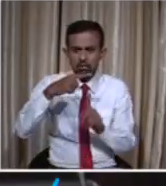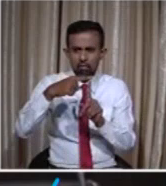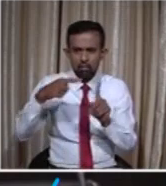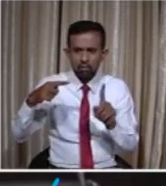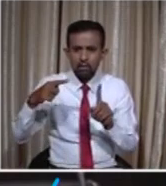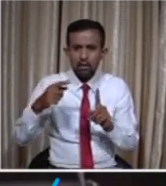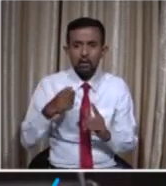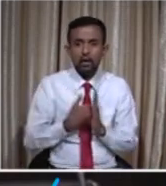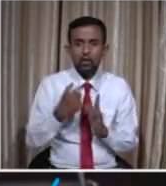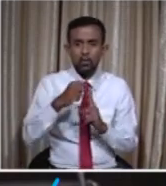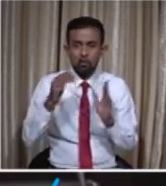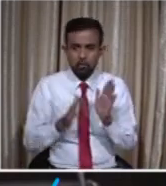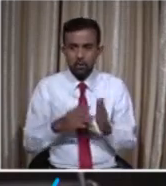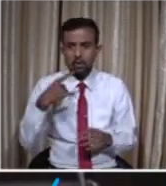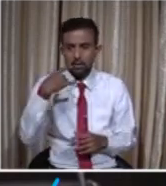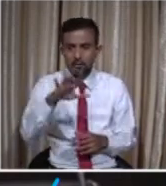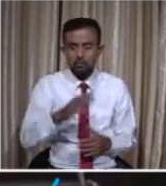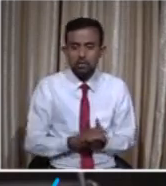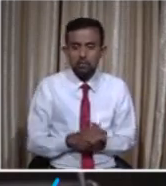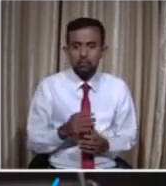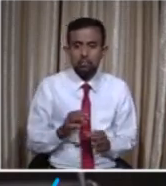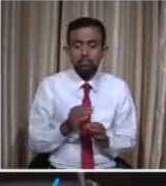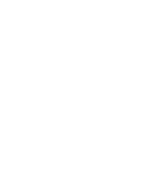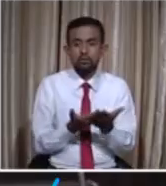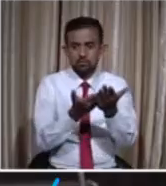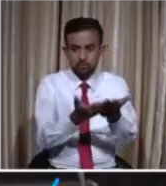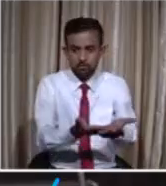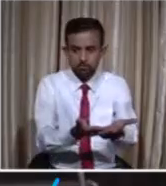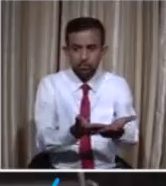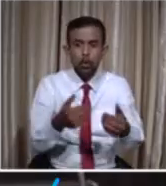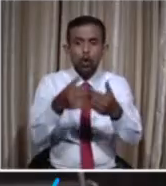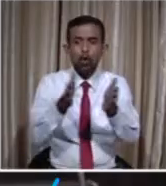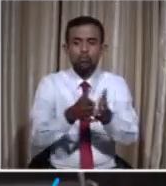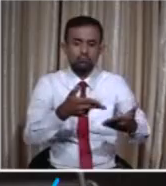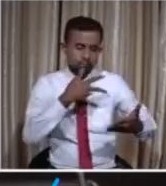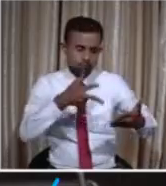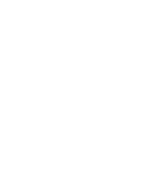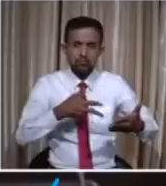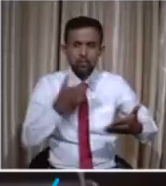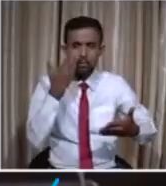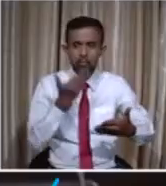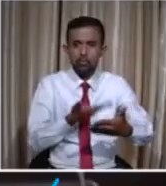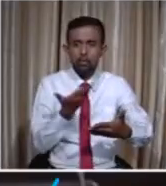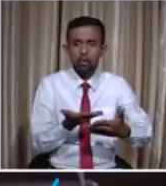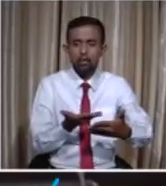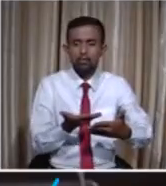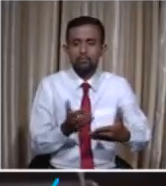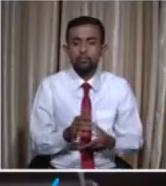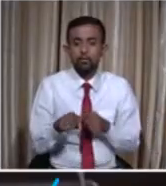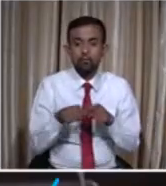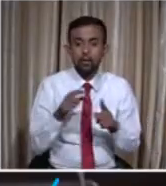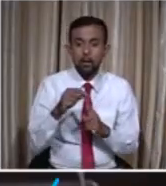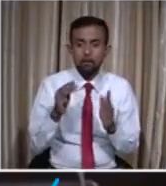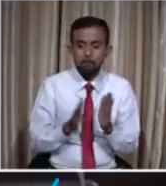ගරු අග්‍රාමාත්‍යතුමා මේ ප්‍රකාශය කරේ. ඒක නිසා මම මේ ප්‍රකාශය මම සභාගත කරනවා. ඕන එක්කෙනට අරන් බලන්න පුළුවන් ඒ කරපු ප්‍රකාශය. ඒ වගේම තමයි මේ